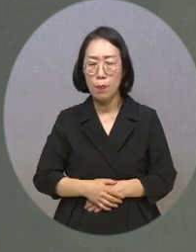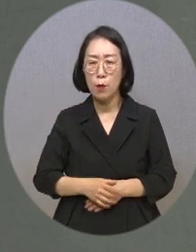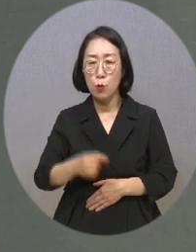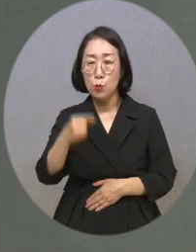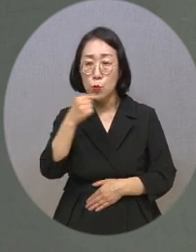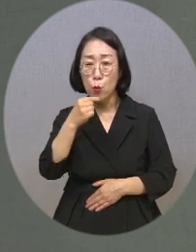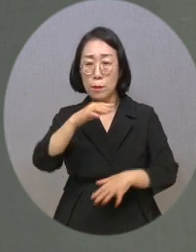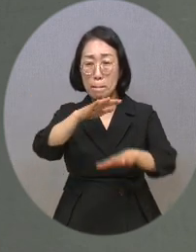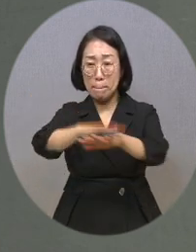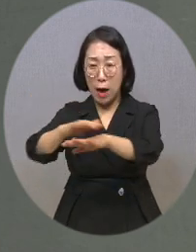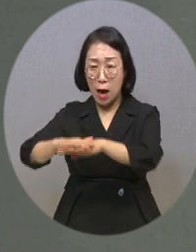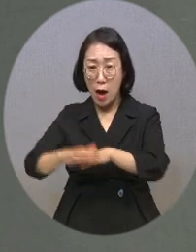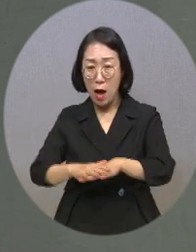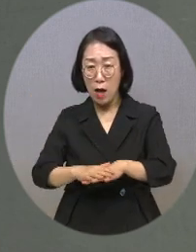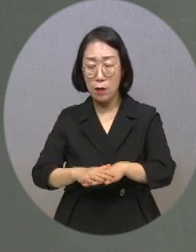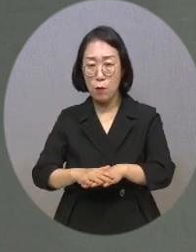염전에서